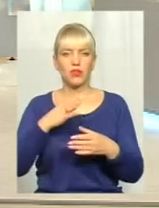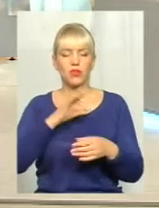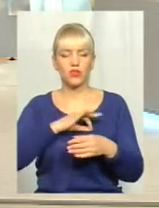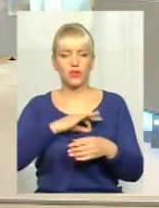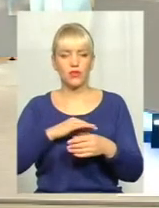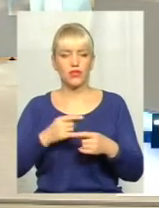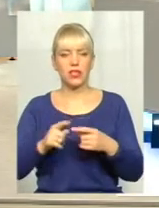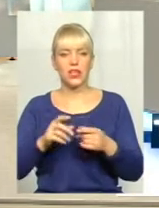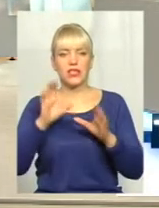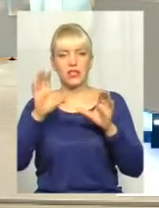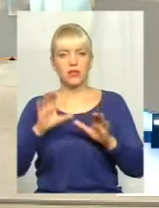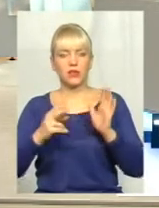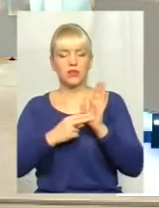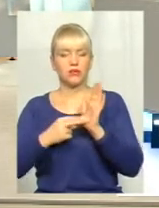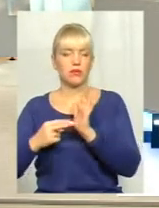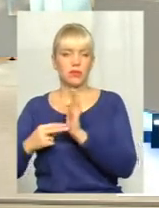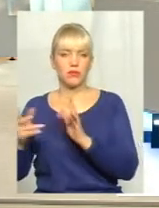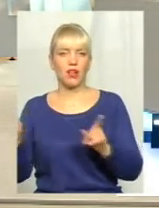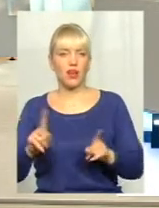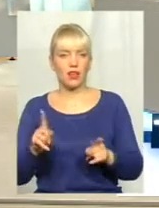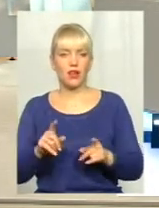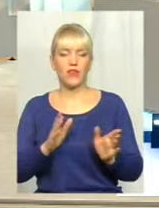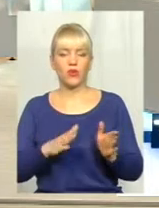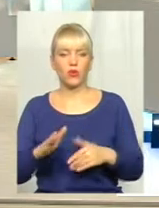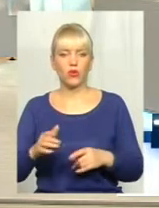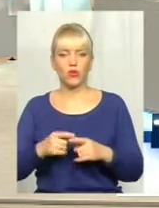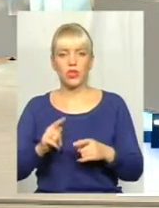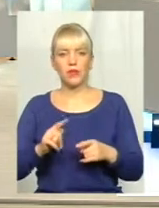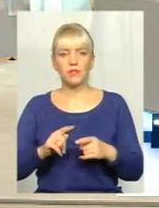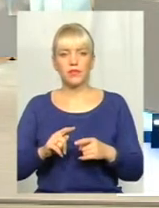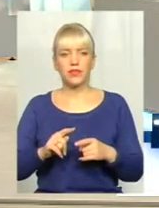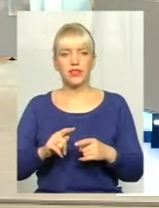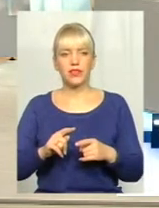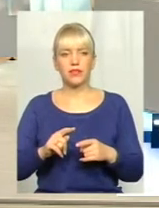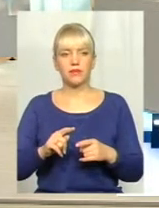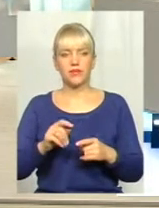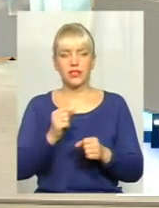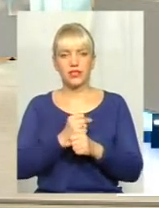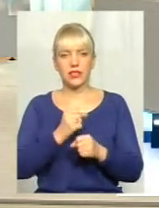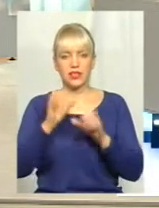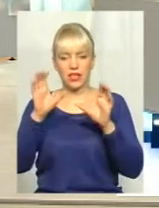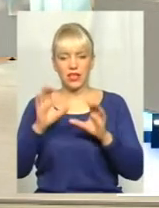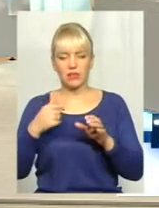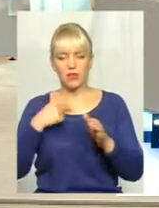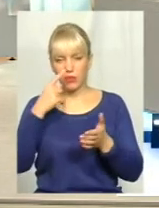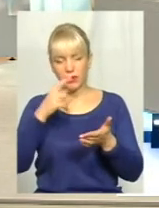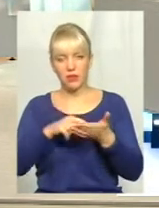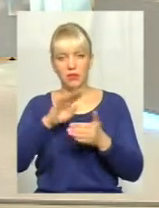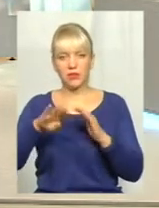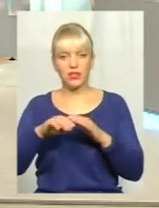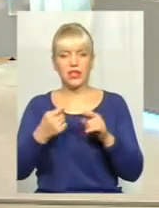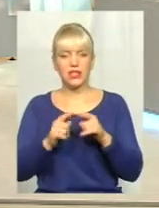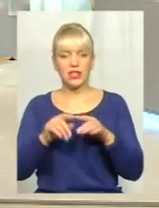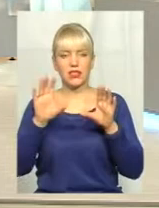законом 877, який регулює контрольно-наглядову діяльність всіх органів нашої держави, і ми підпадали під дію цього закону, зараз ми практично з